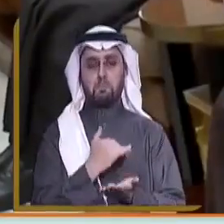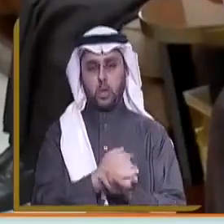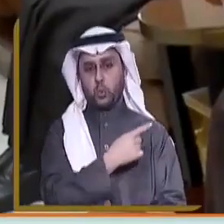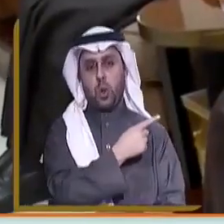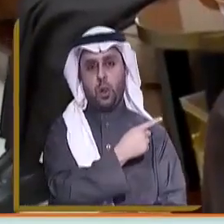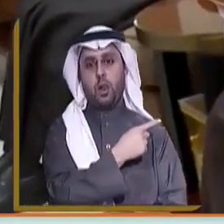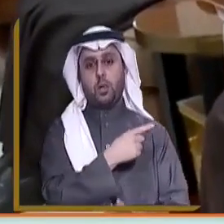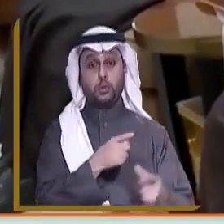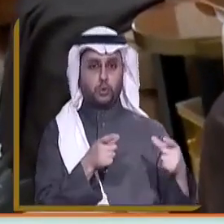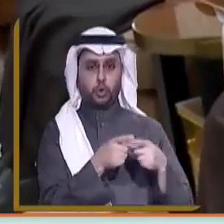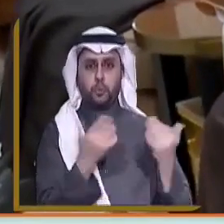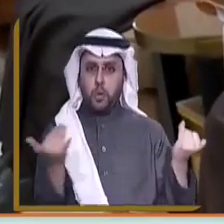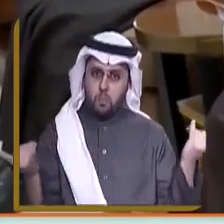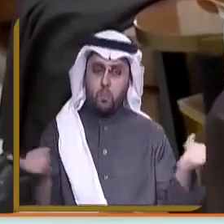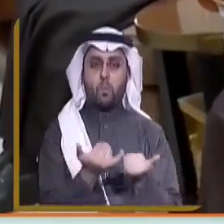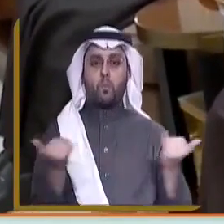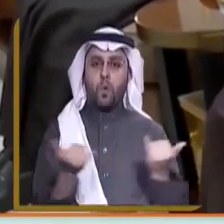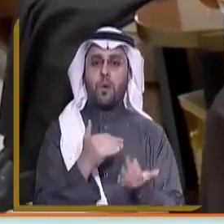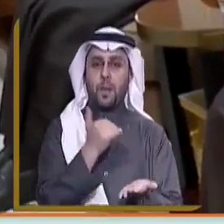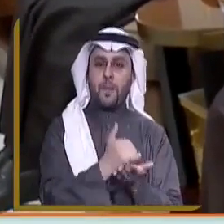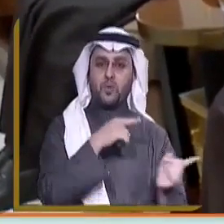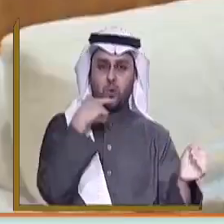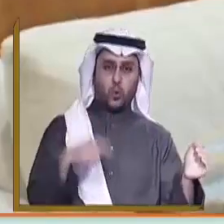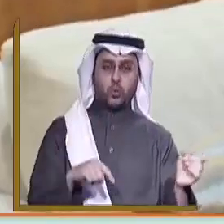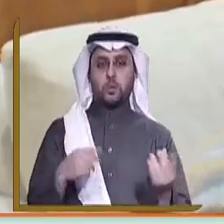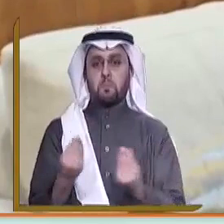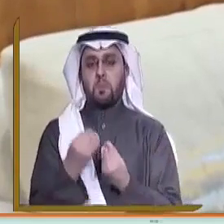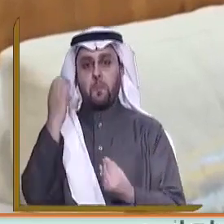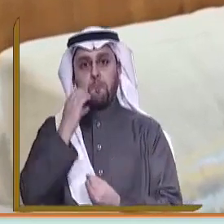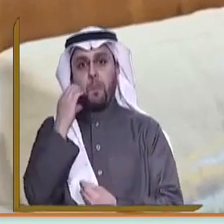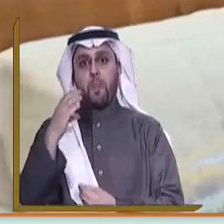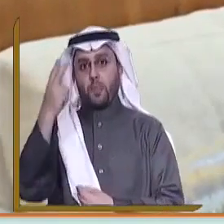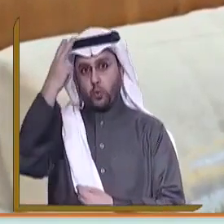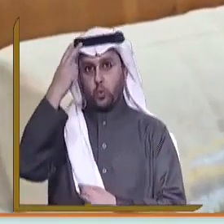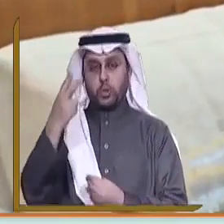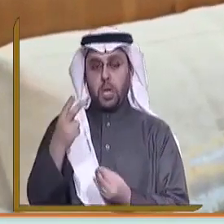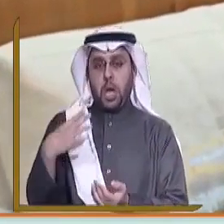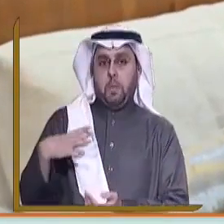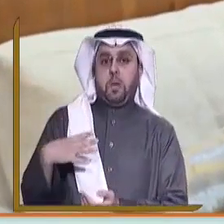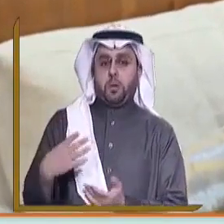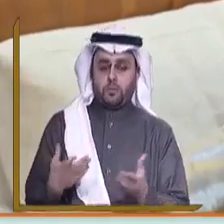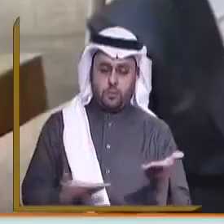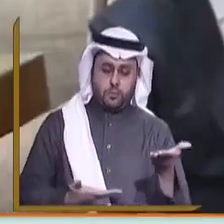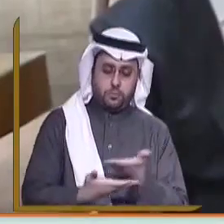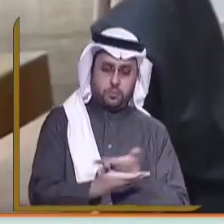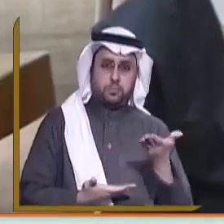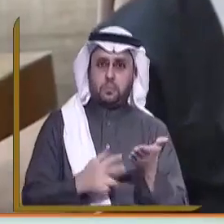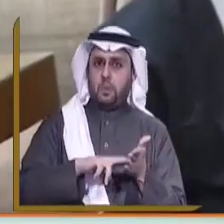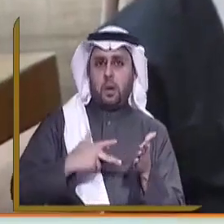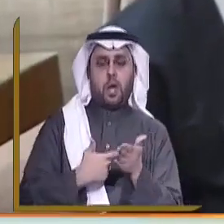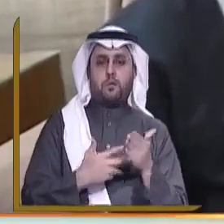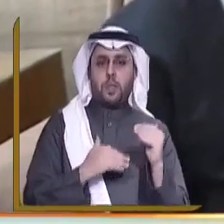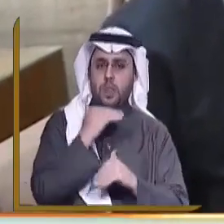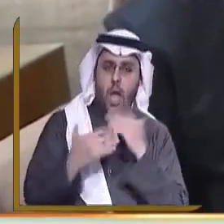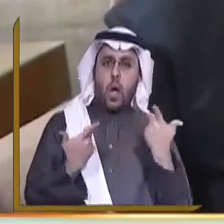فياتشيسلاف فولودين وجرى خلال الاستقبال استعراض علاقات الصدا بين المملكه وروسيا وافاق